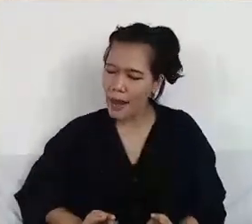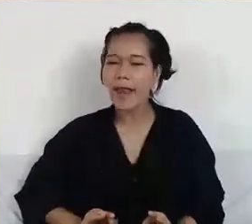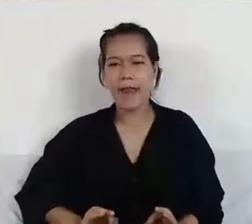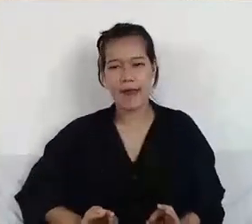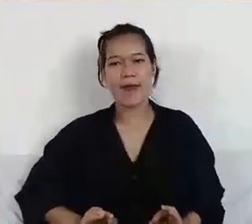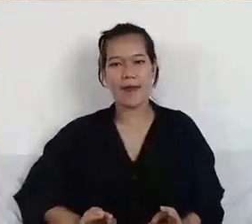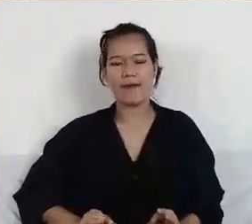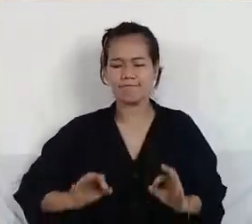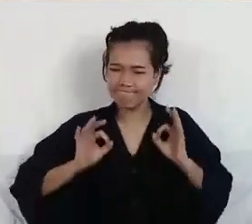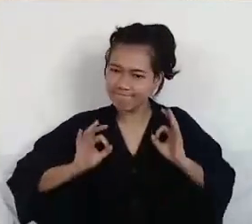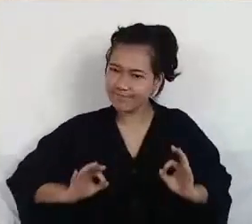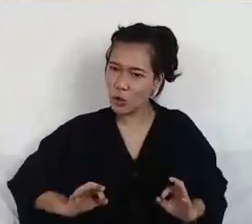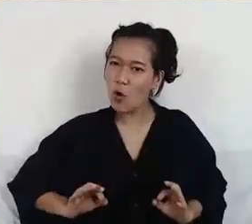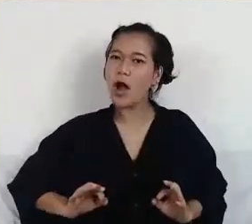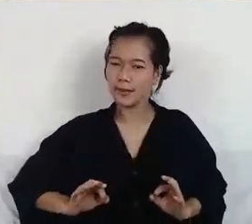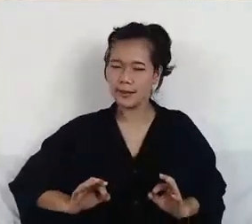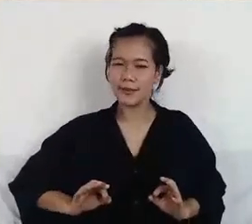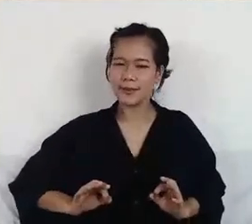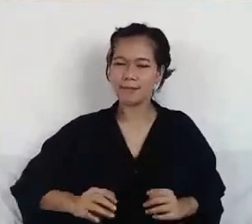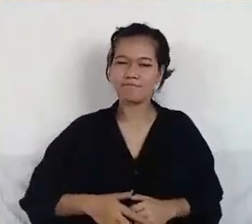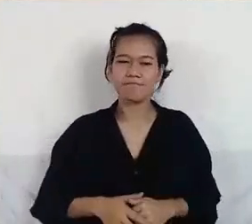Menjunjung tinggi apa yang ada.